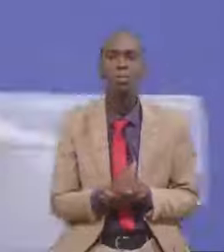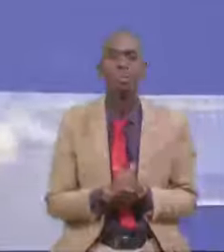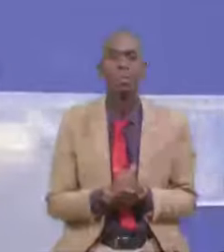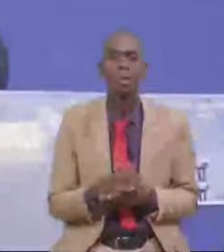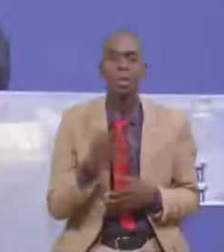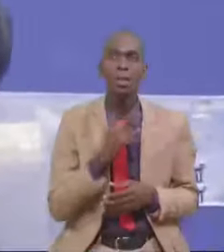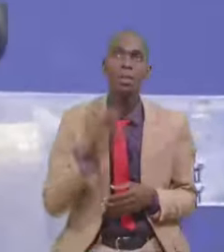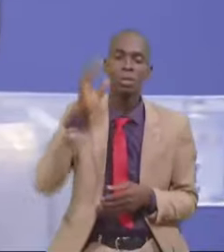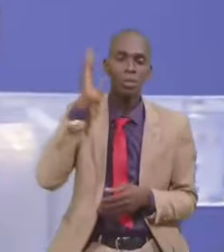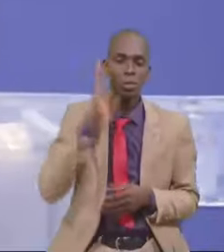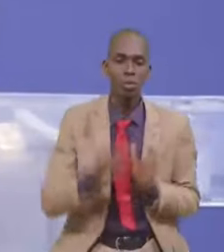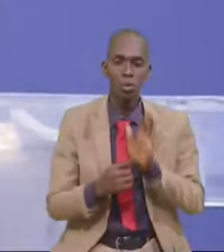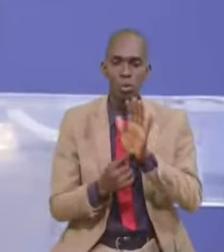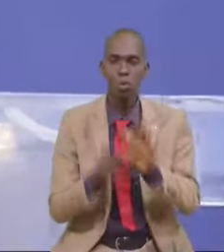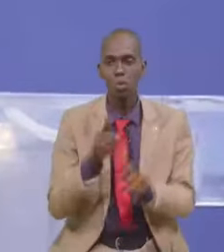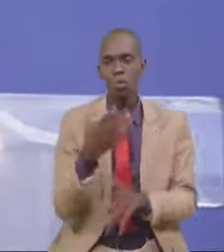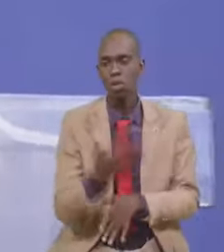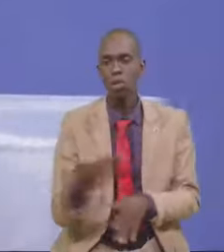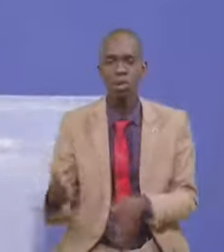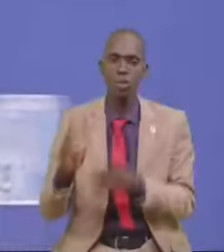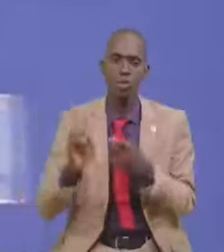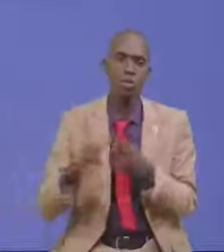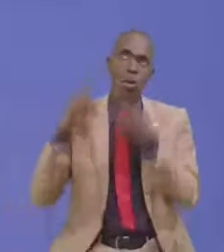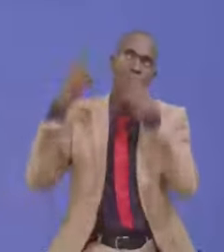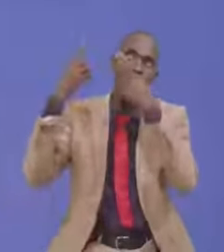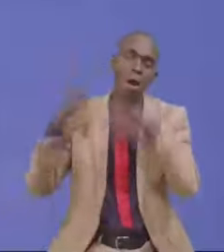Et elle vous annoncera les choses à venir.